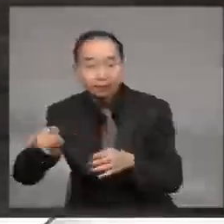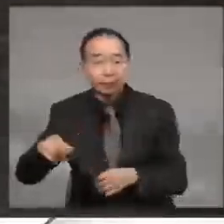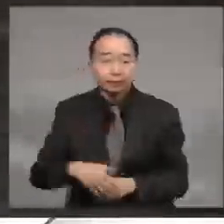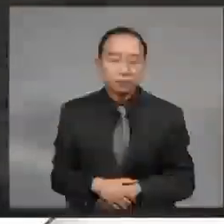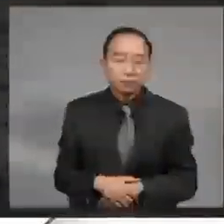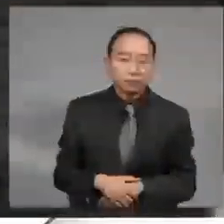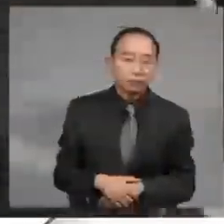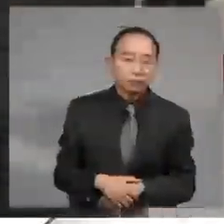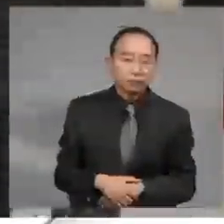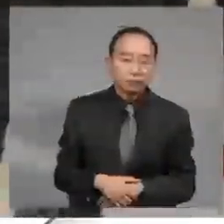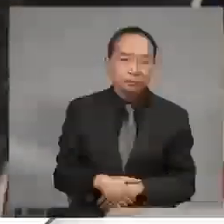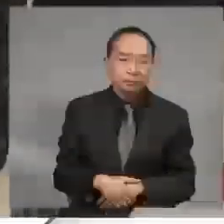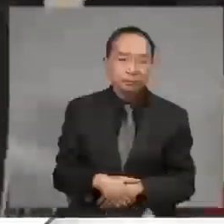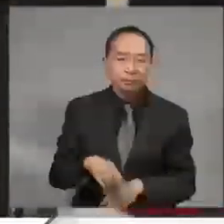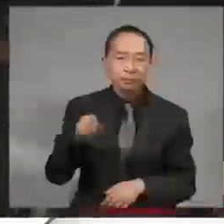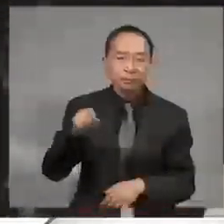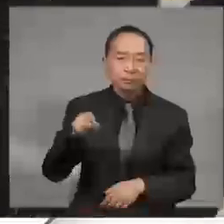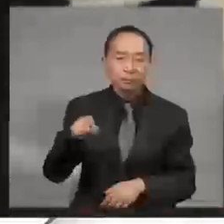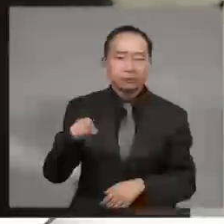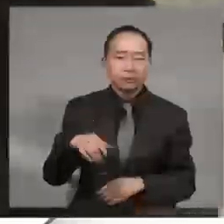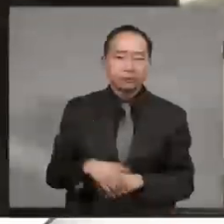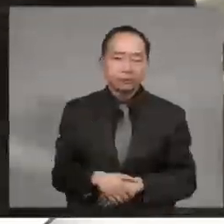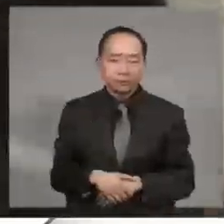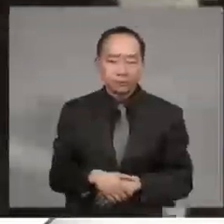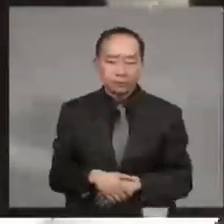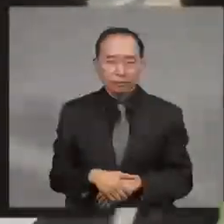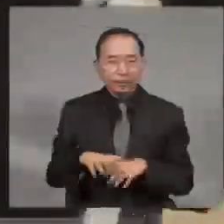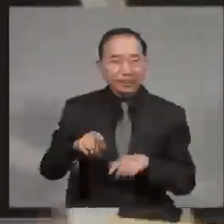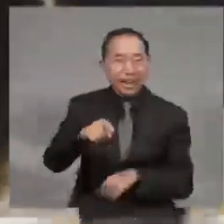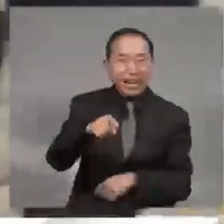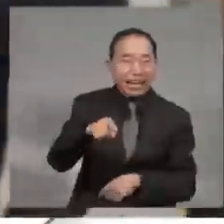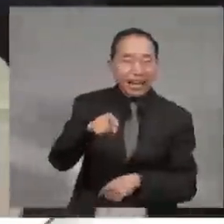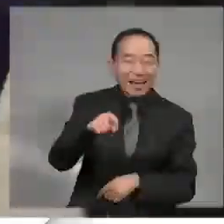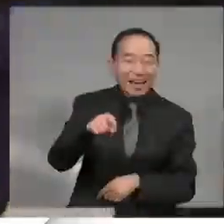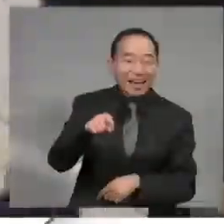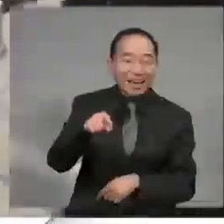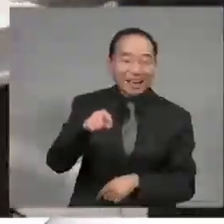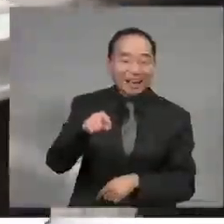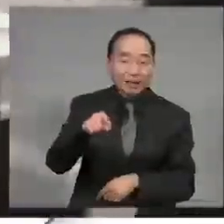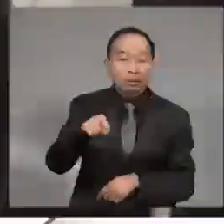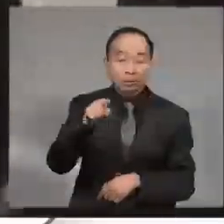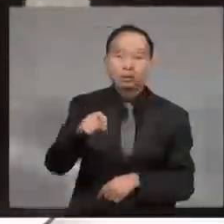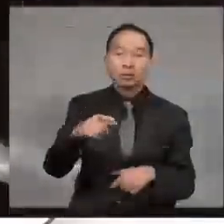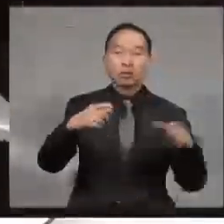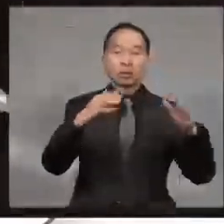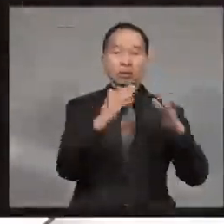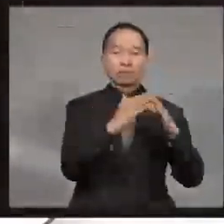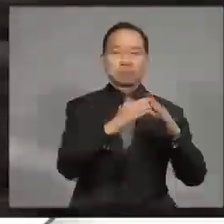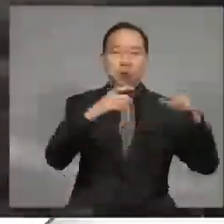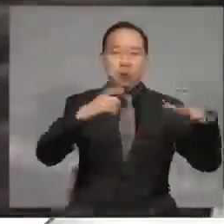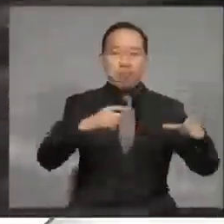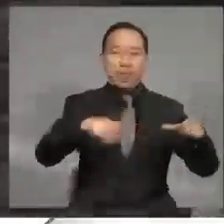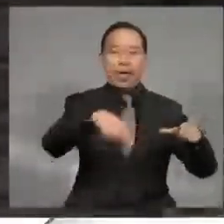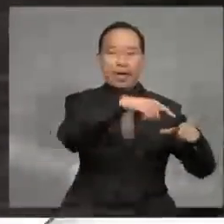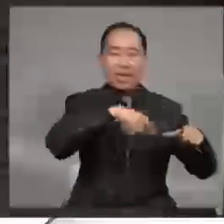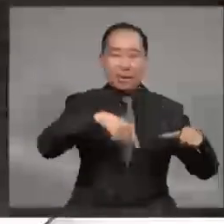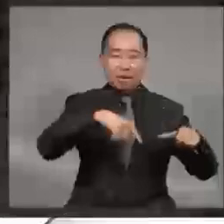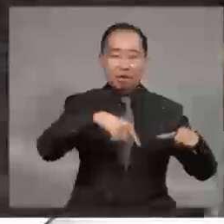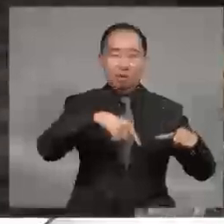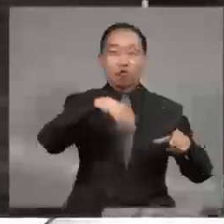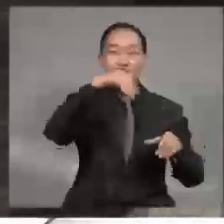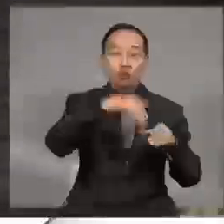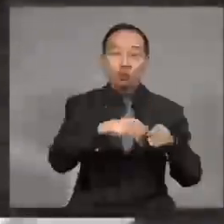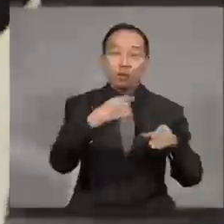생긴 저게 예. 관내 사전 투표함입니다. 저건 이제 관내 투표함이고요. 네, 네. 관내 투표함은요. 그냥 그 안에 투표지만